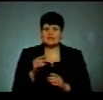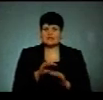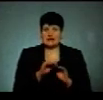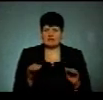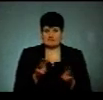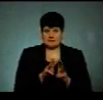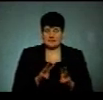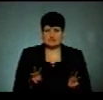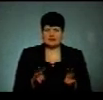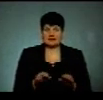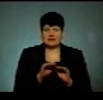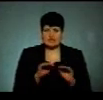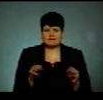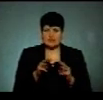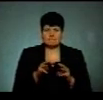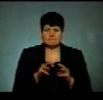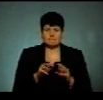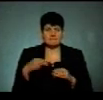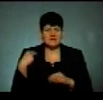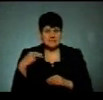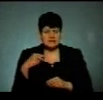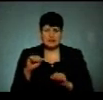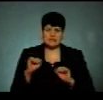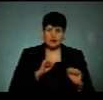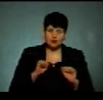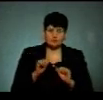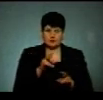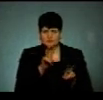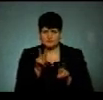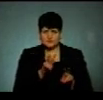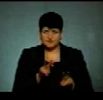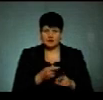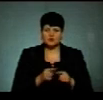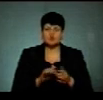міністерств, на рівні президента та уряду. Будемо стежити за цією ситуацією. Поки що